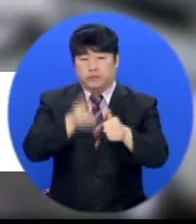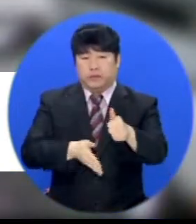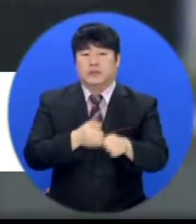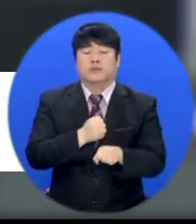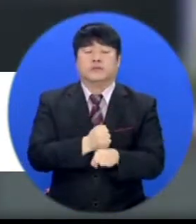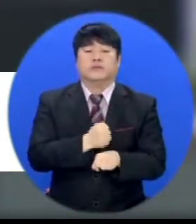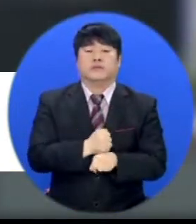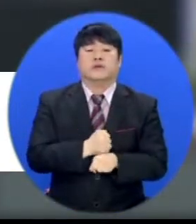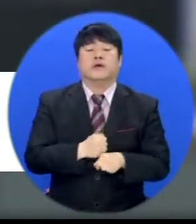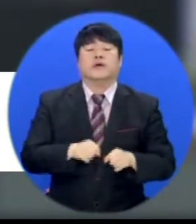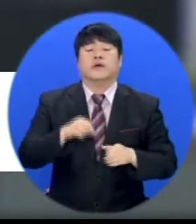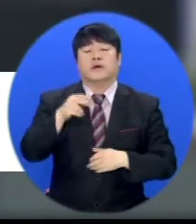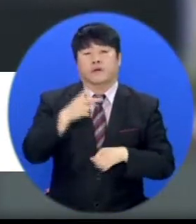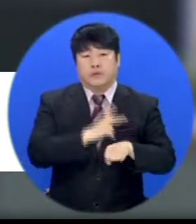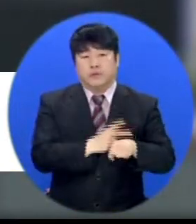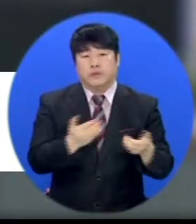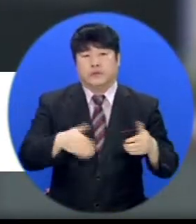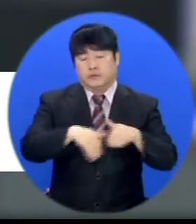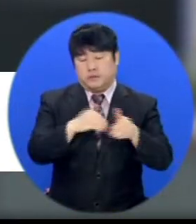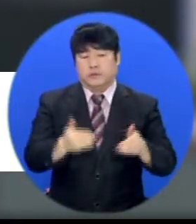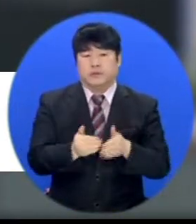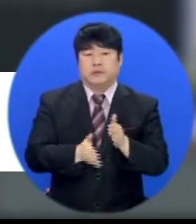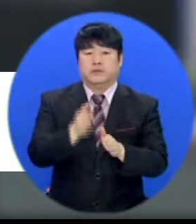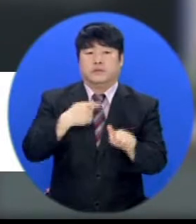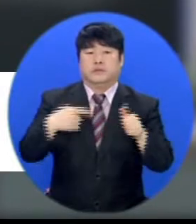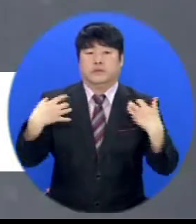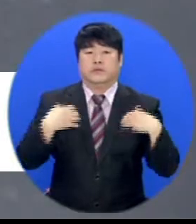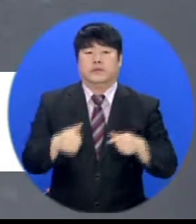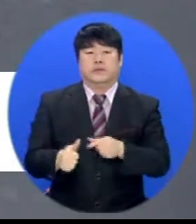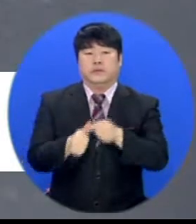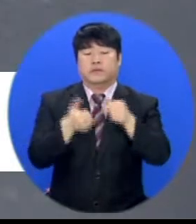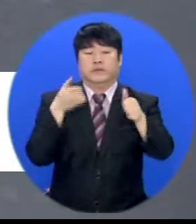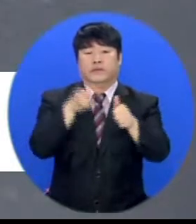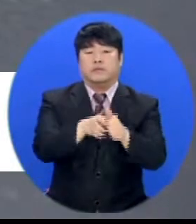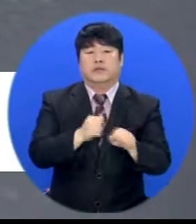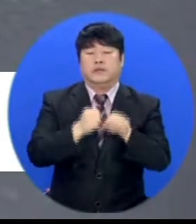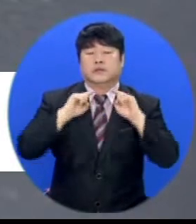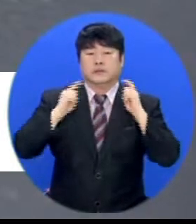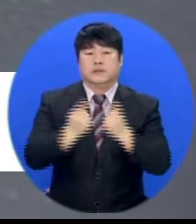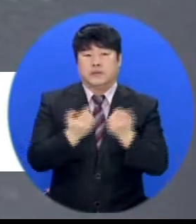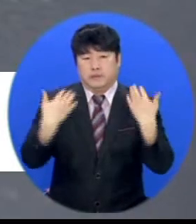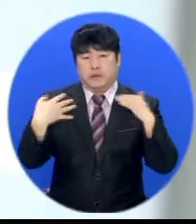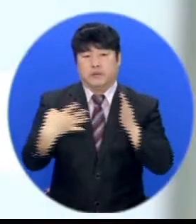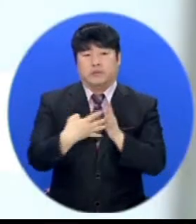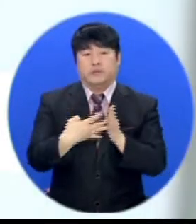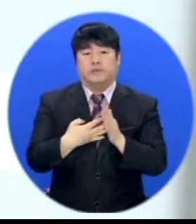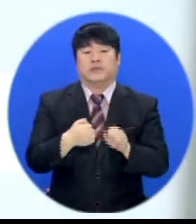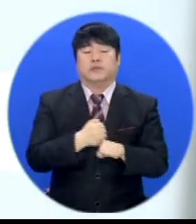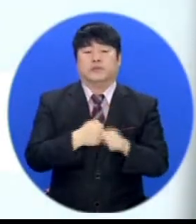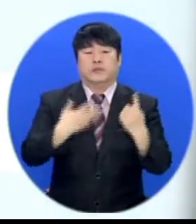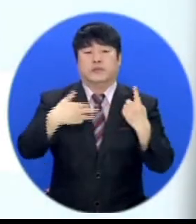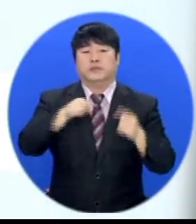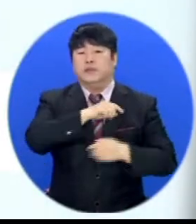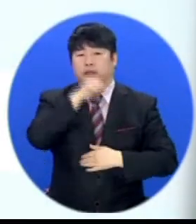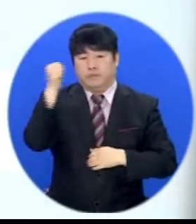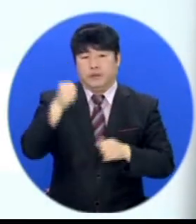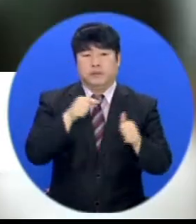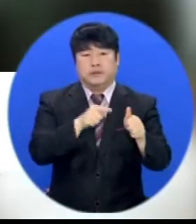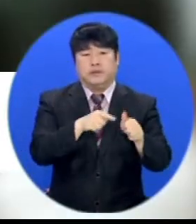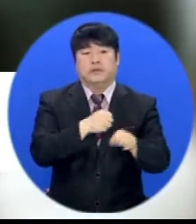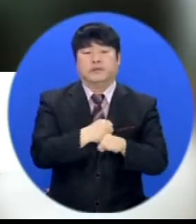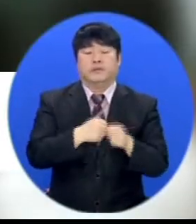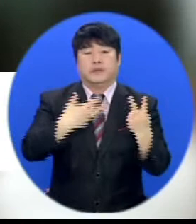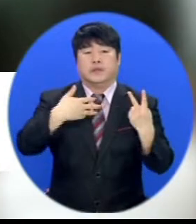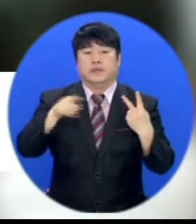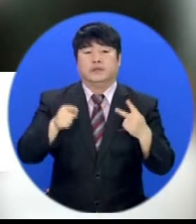당부했습니다. 교사노조는 시교육청에 채용을 위탁한 사립학교 법인들이 1차 합격자들을 대상으로